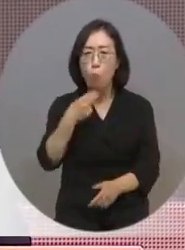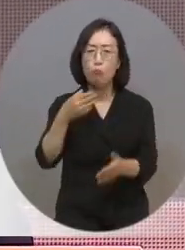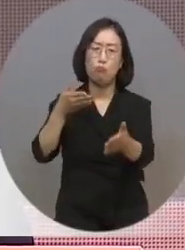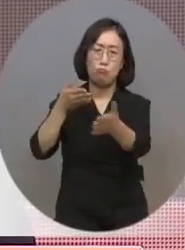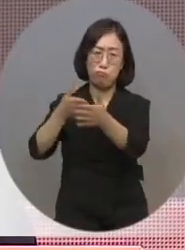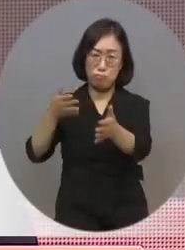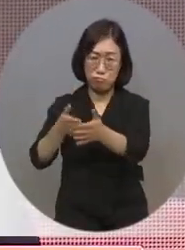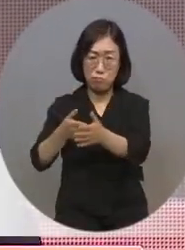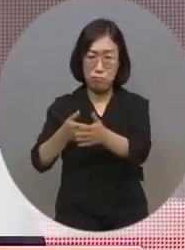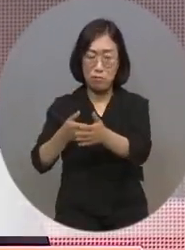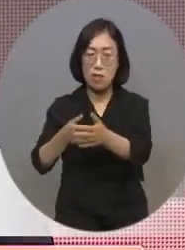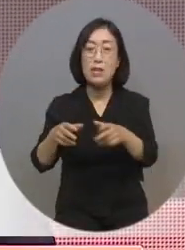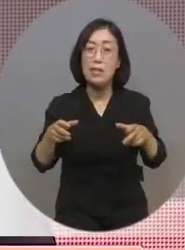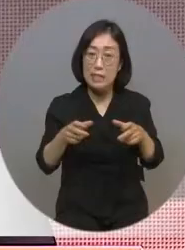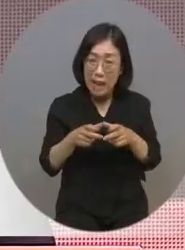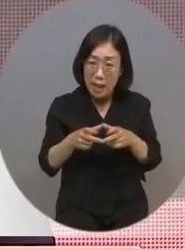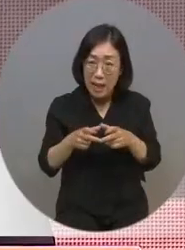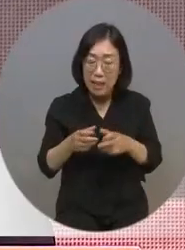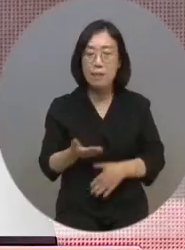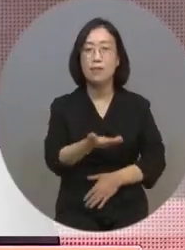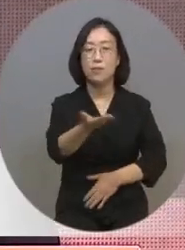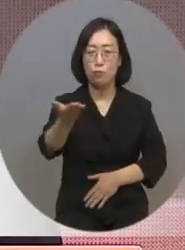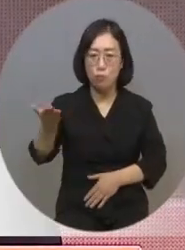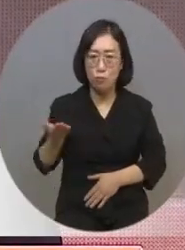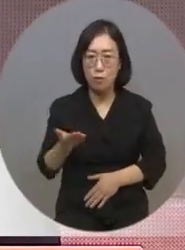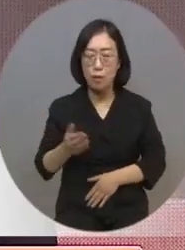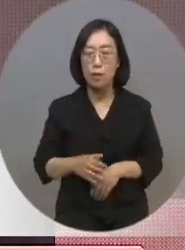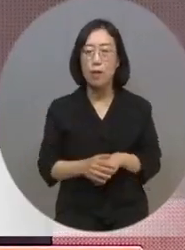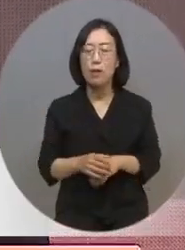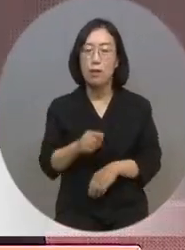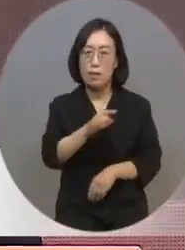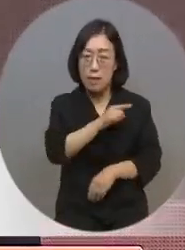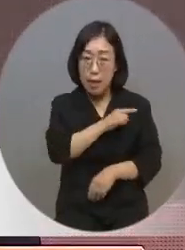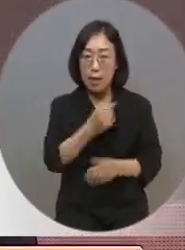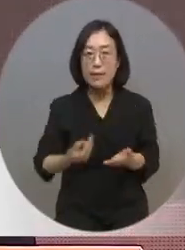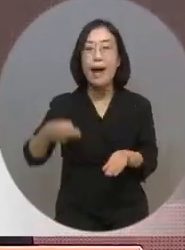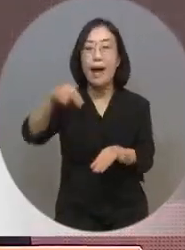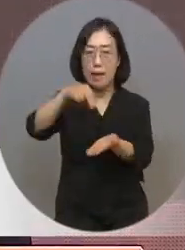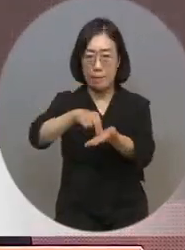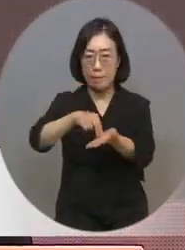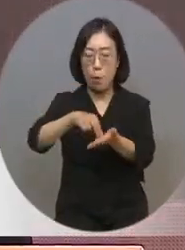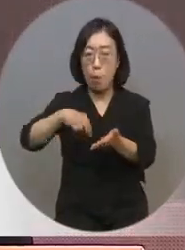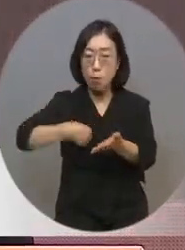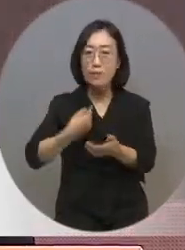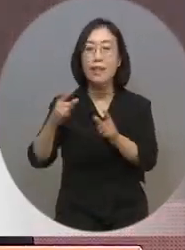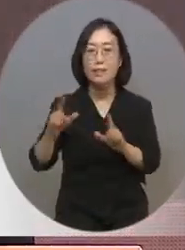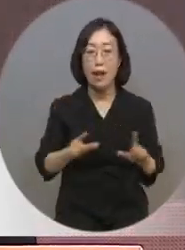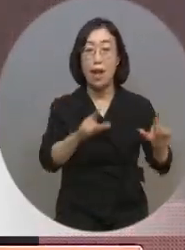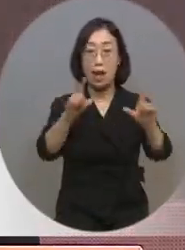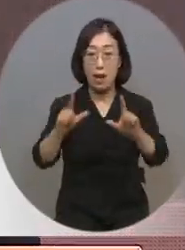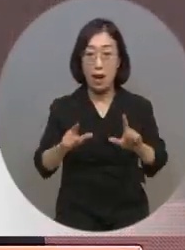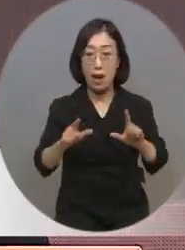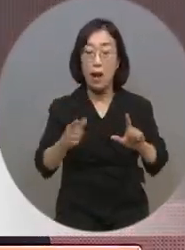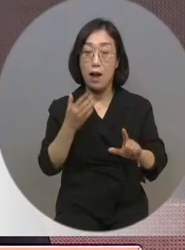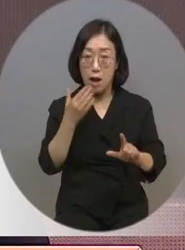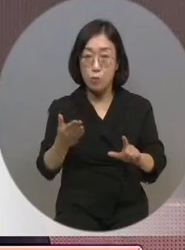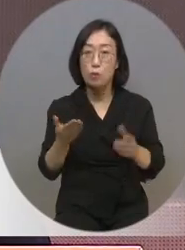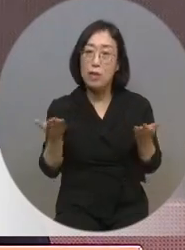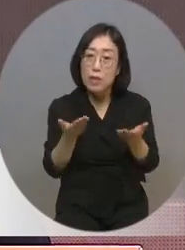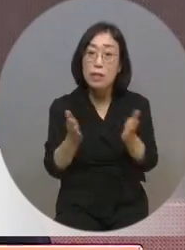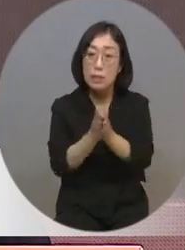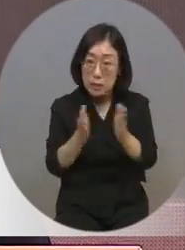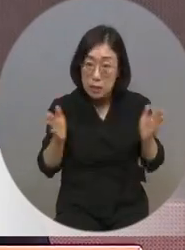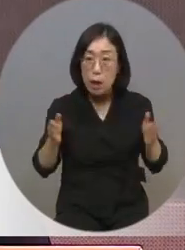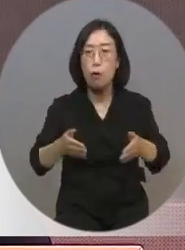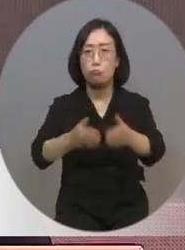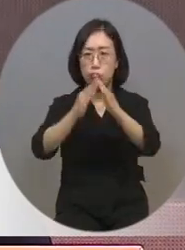우리 발달장애인 친구들에게 무엇보다도 자립하고 자생할 수 있는 그러한 창업의 길을 열어주는 것이